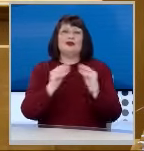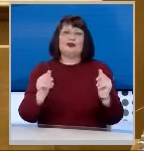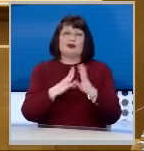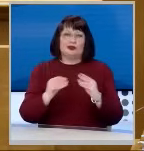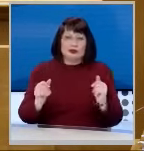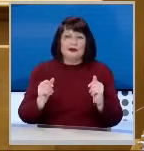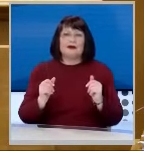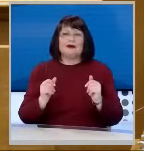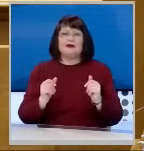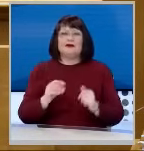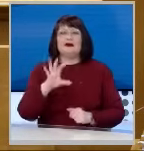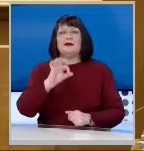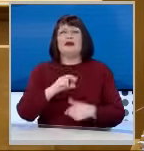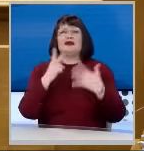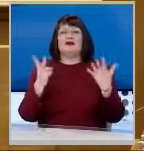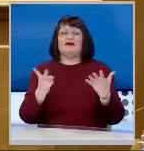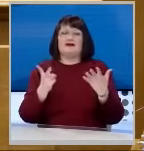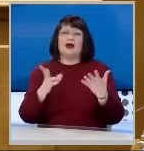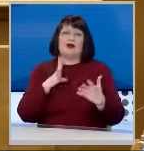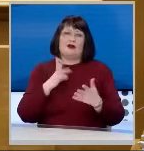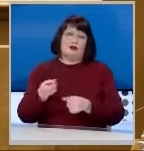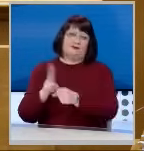χάθηκαν 57